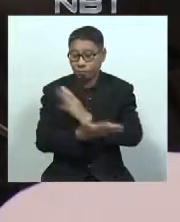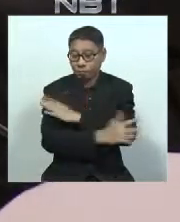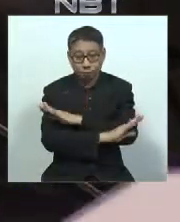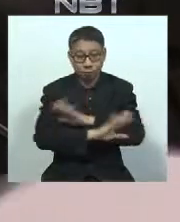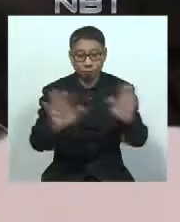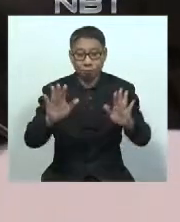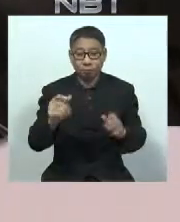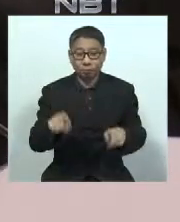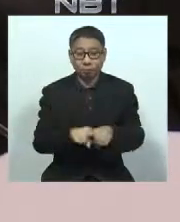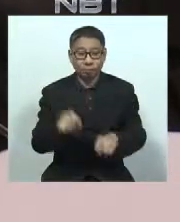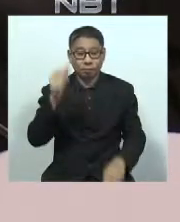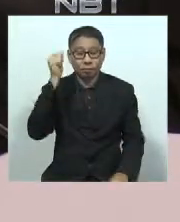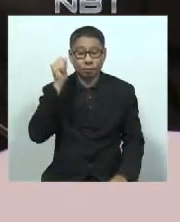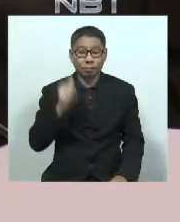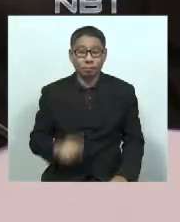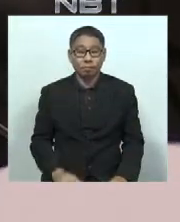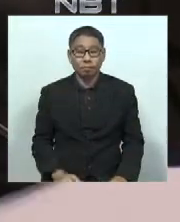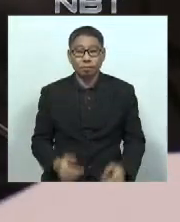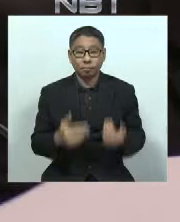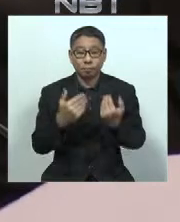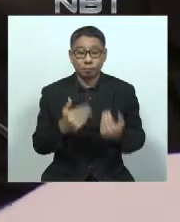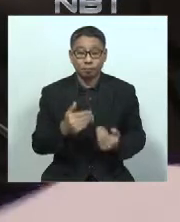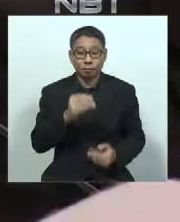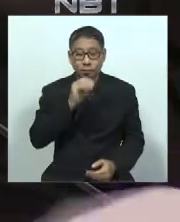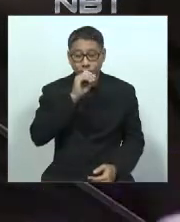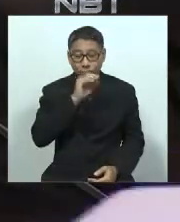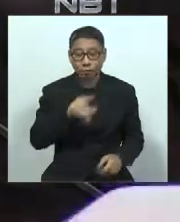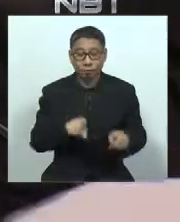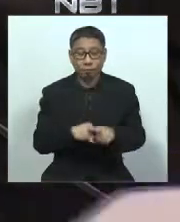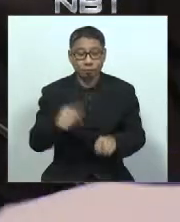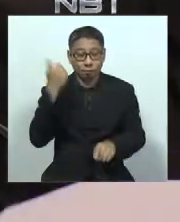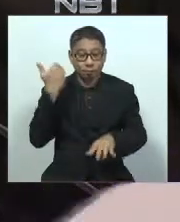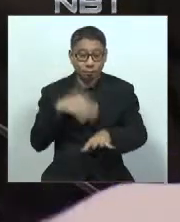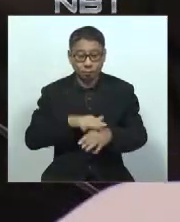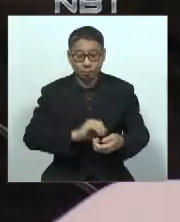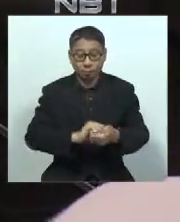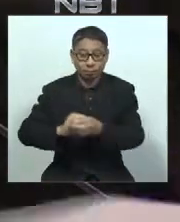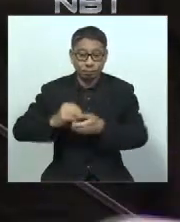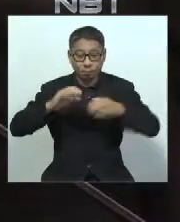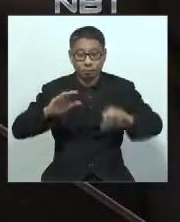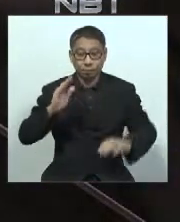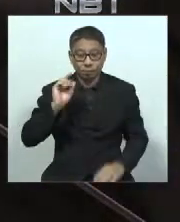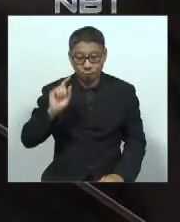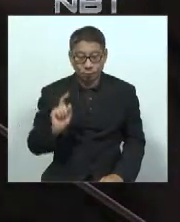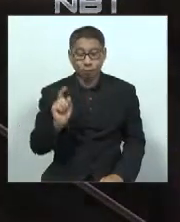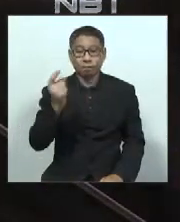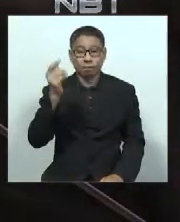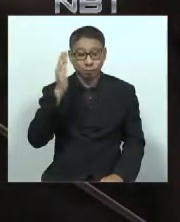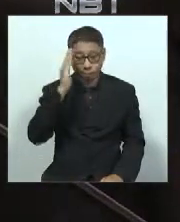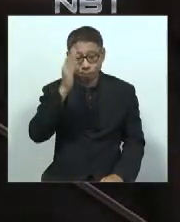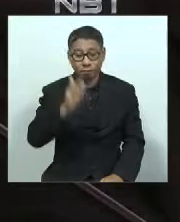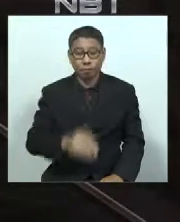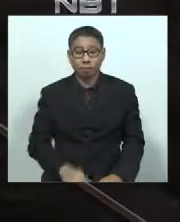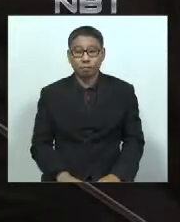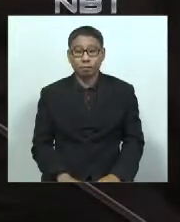ยังคงเหนียวแน่นเหมือนเดิมนะครับและยังคงยืนยันเหมือนเดิมในการเข้าร่วมรัฐบาลต่อไปครับขอบคุณครับ